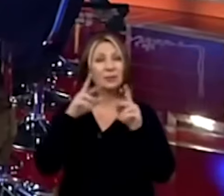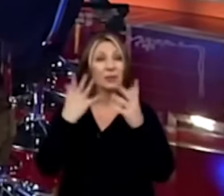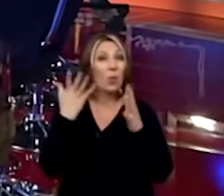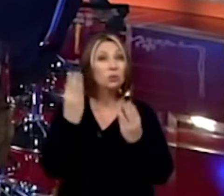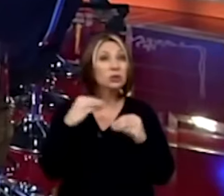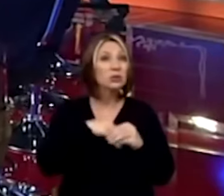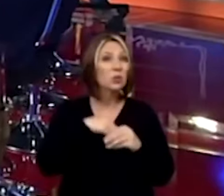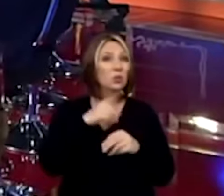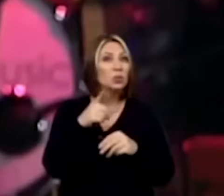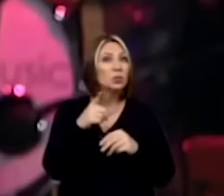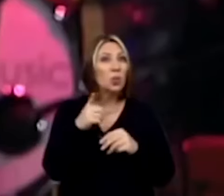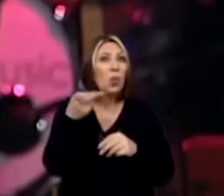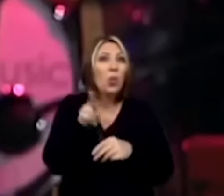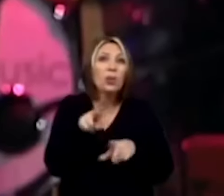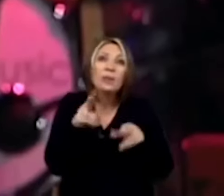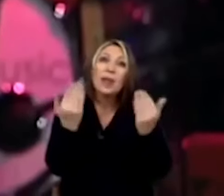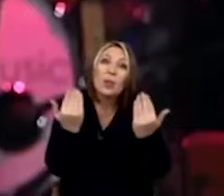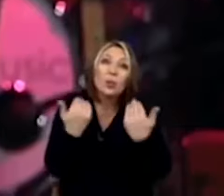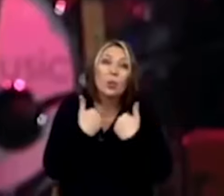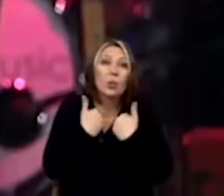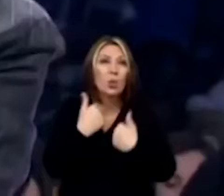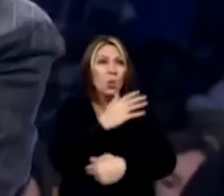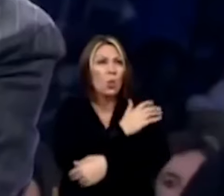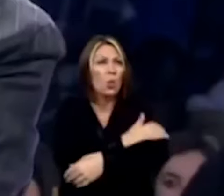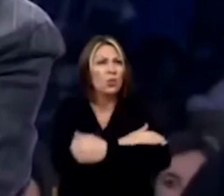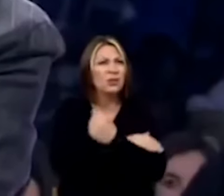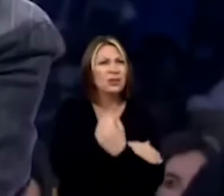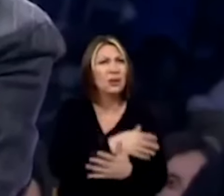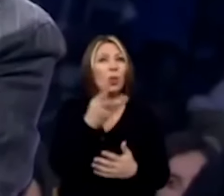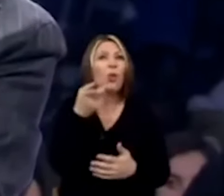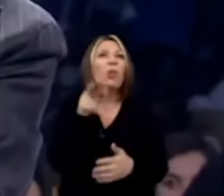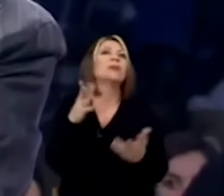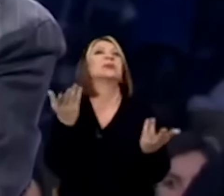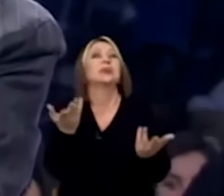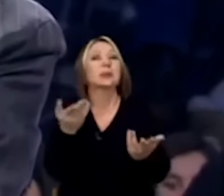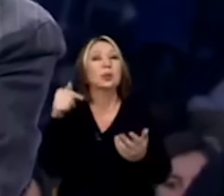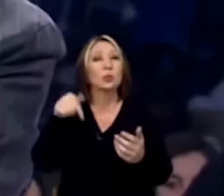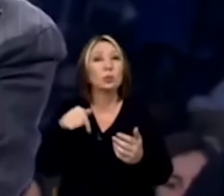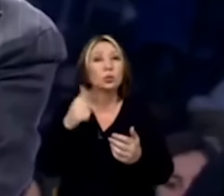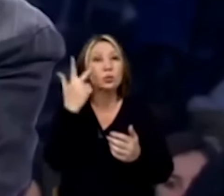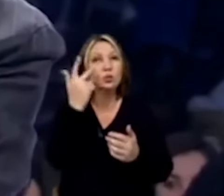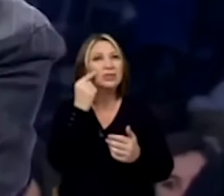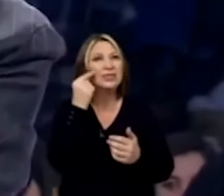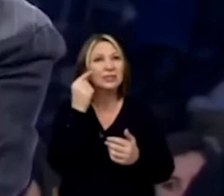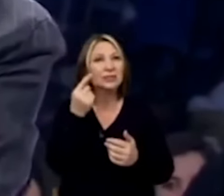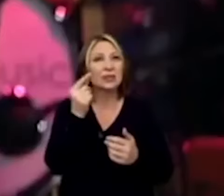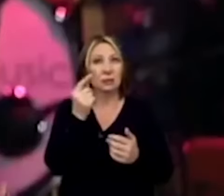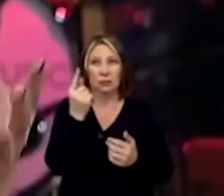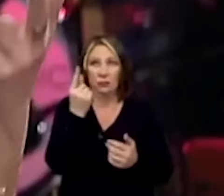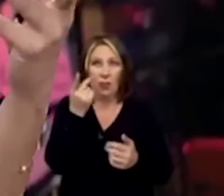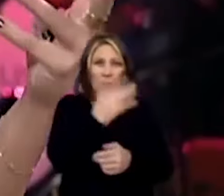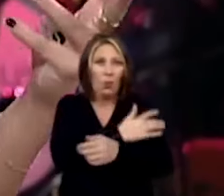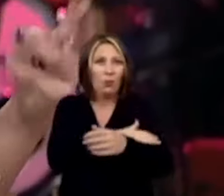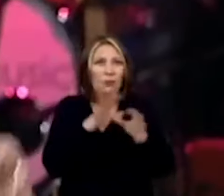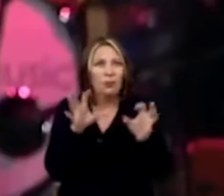olacağını sanıyordunuz? Ölüyorum gibi geliyordu işte. Ama kol uyuşursa insan ölmez ki. Mesela bugün 3 kişi kol uyuşmasından öldü diye hayır, bir şey yok.